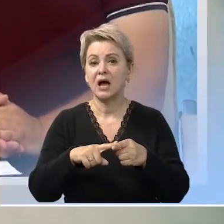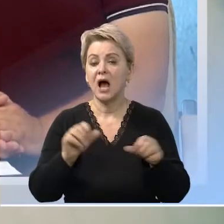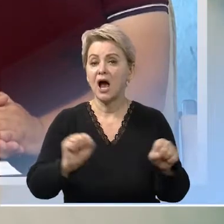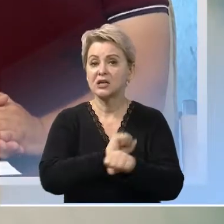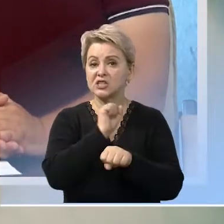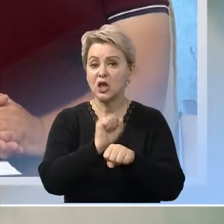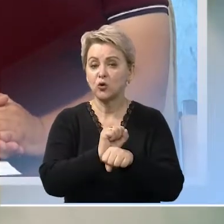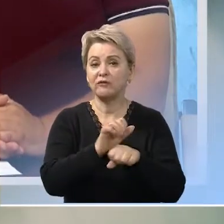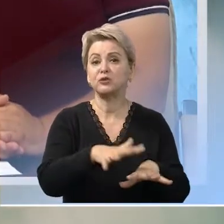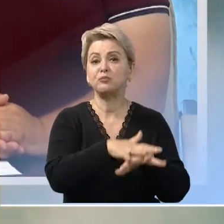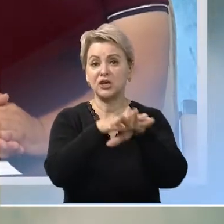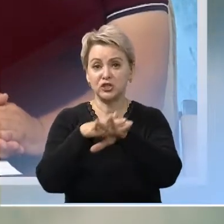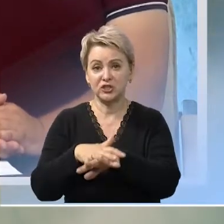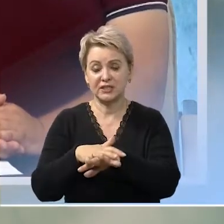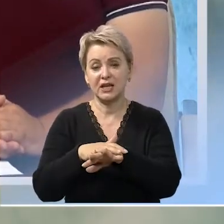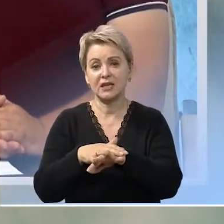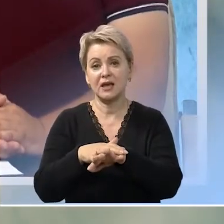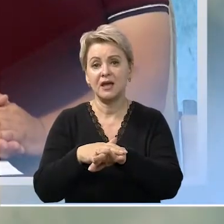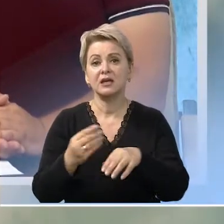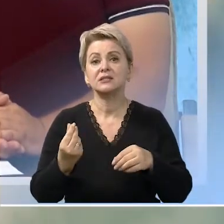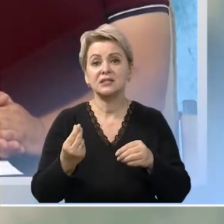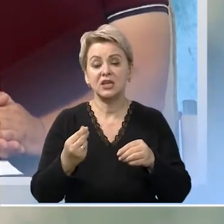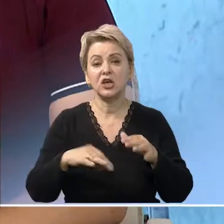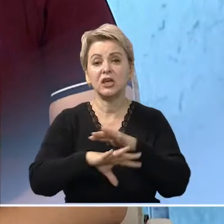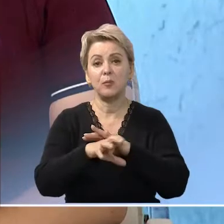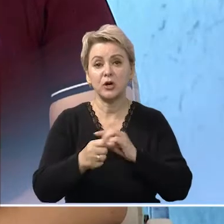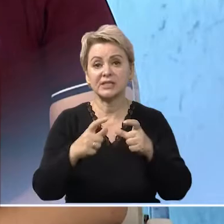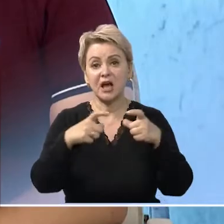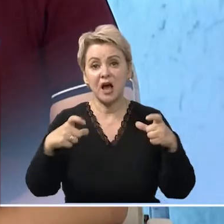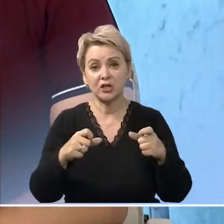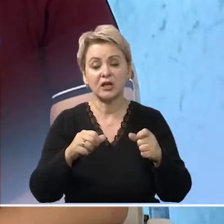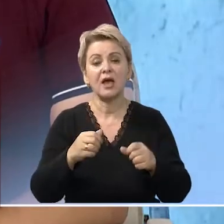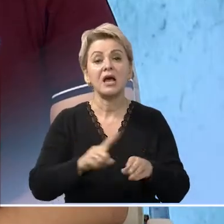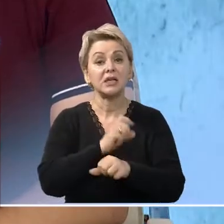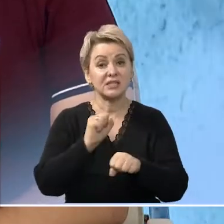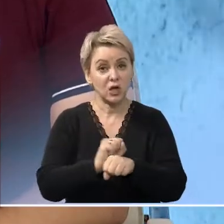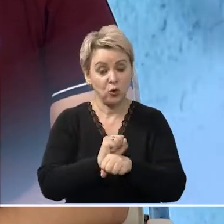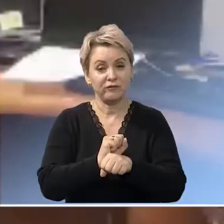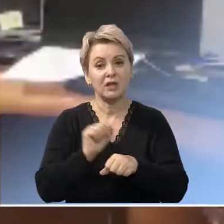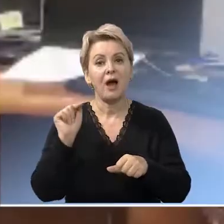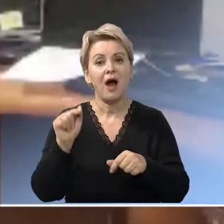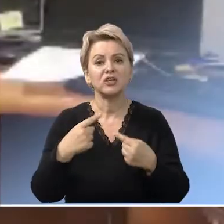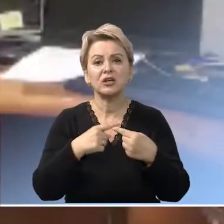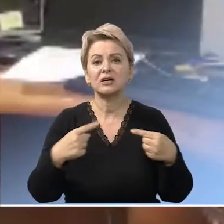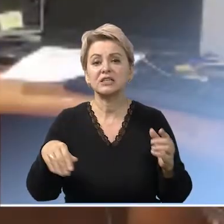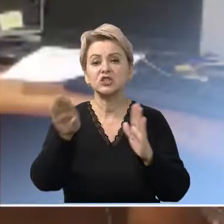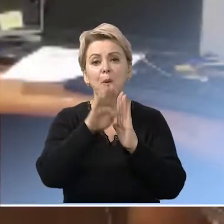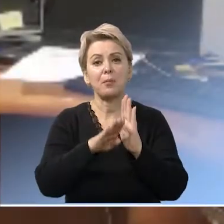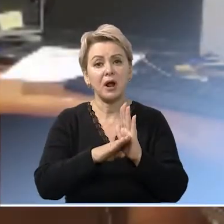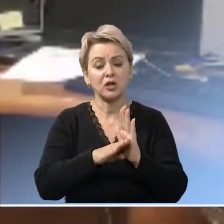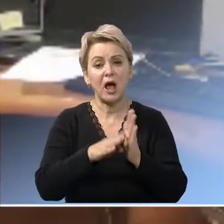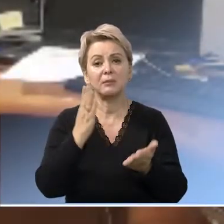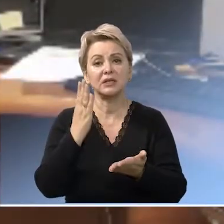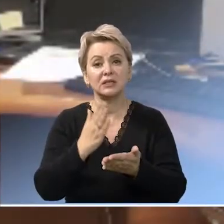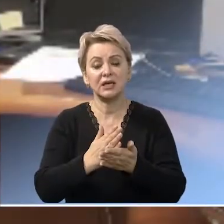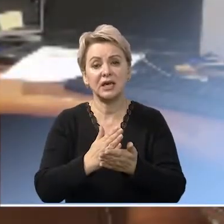обезвредит ту или иную программу удаленного доступа. Они различные